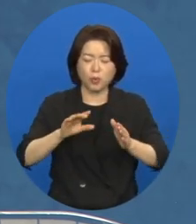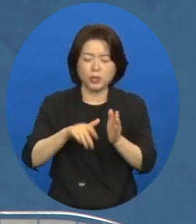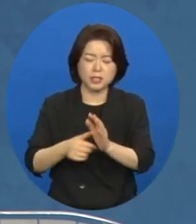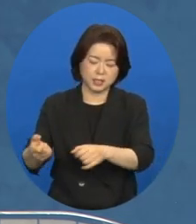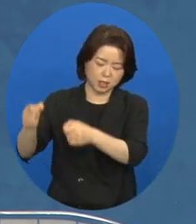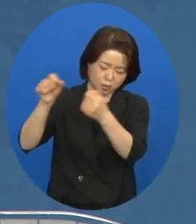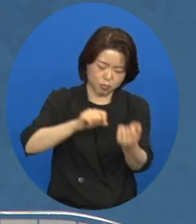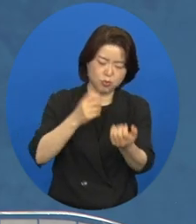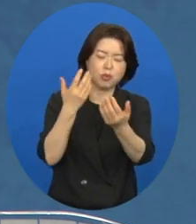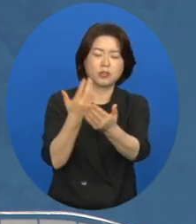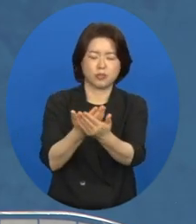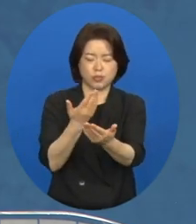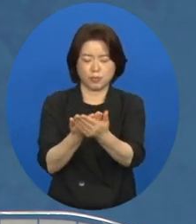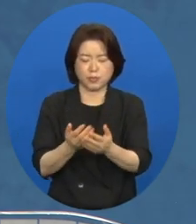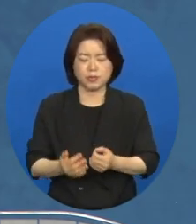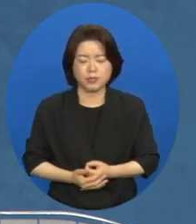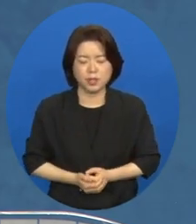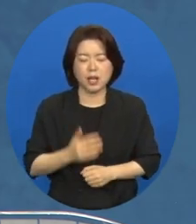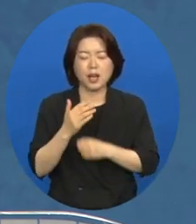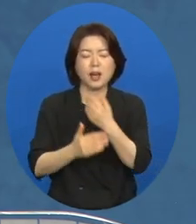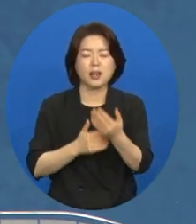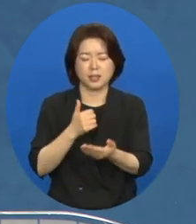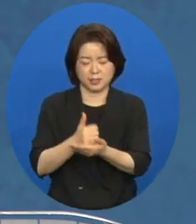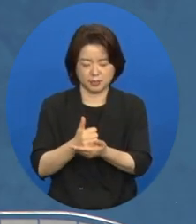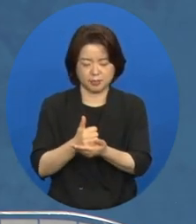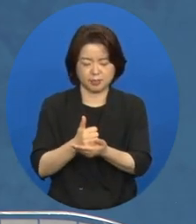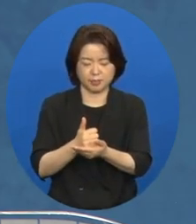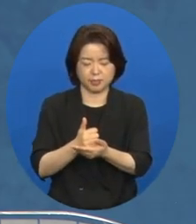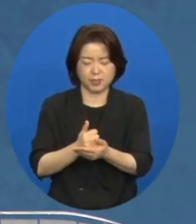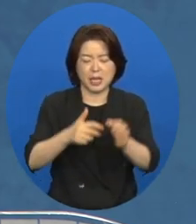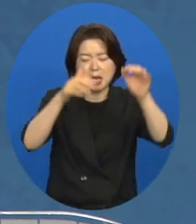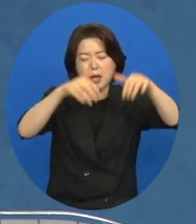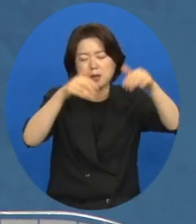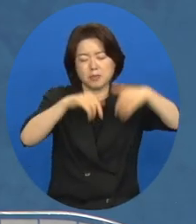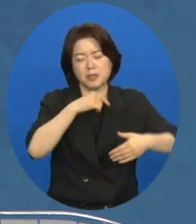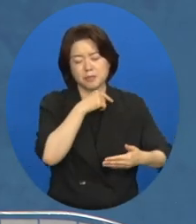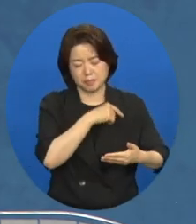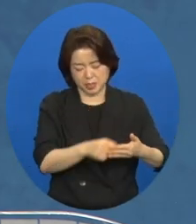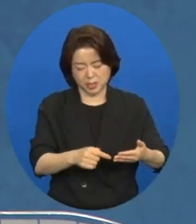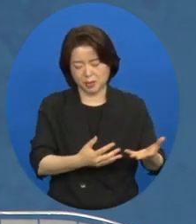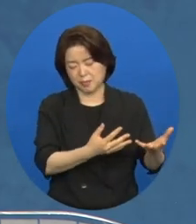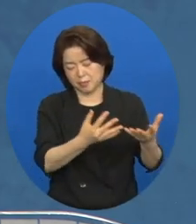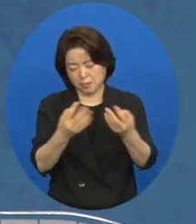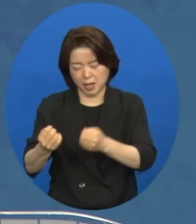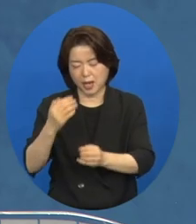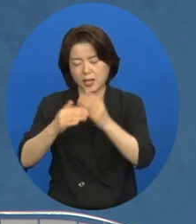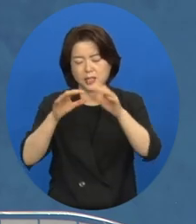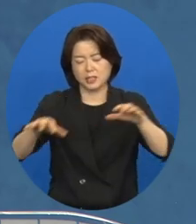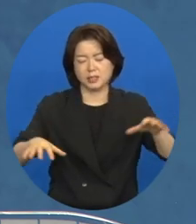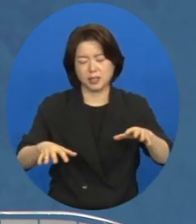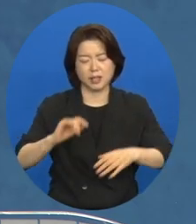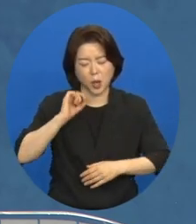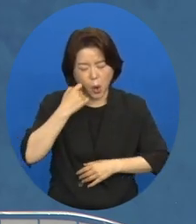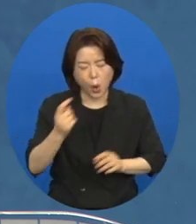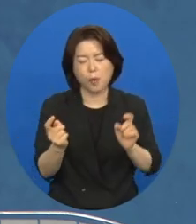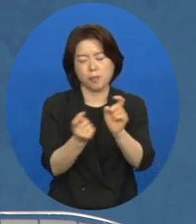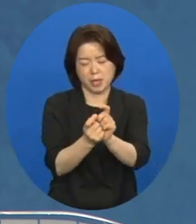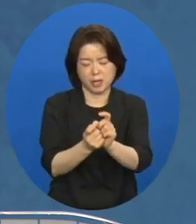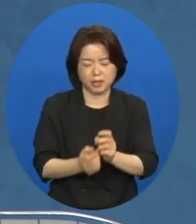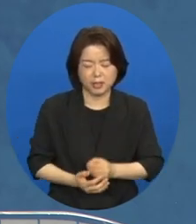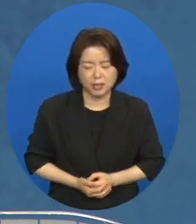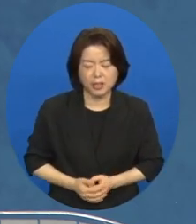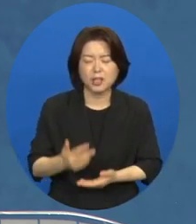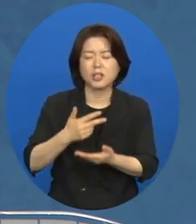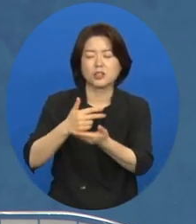부어 주시옵소서. 하나님, 수해로 인하여 많은 이웃들이 피해를 당했습니다.